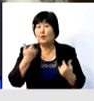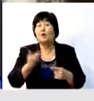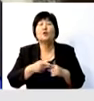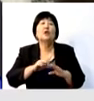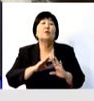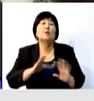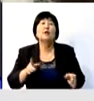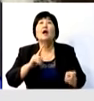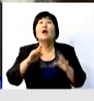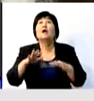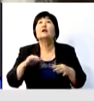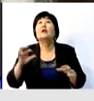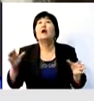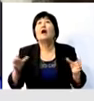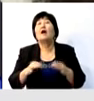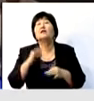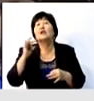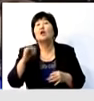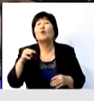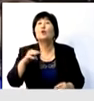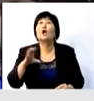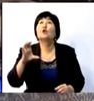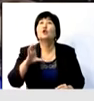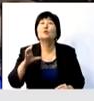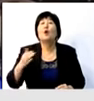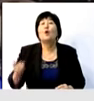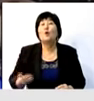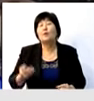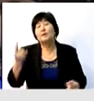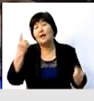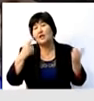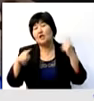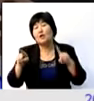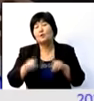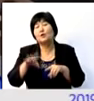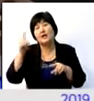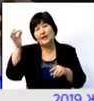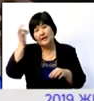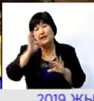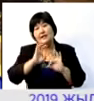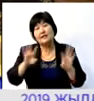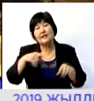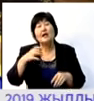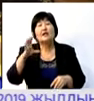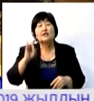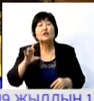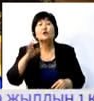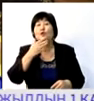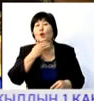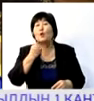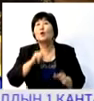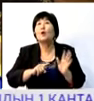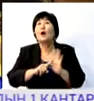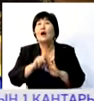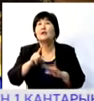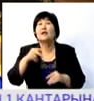ойлаймын. Конференцияда ансамбль тарихы, Мүлкаман Сүлейменұлының өмірі мен шығармашылық жолынан естеліктер айтылды. Сыр сұлуының алғашқы